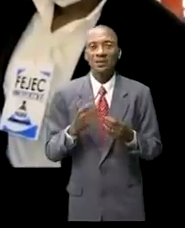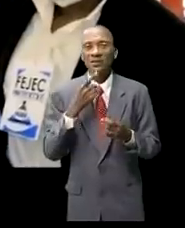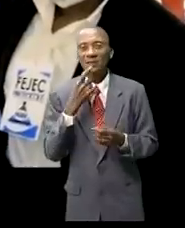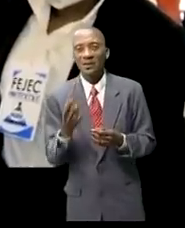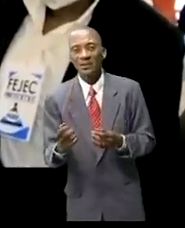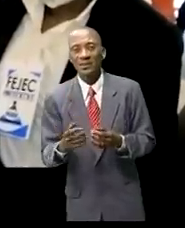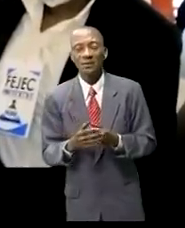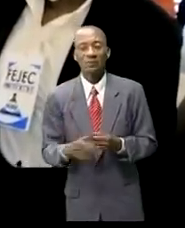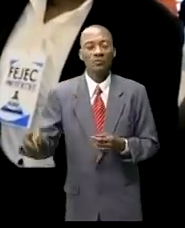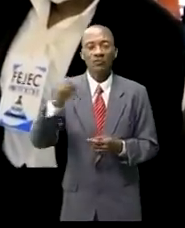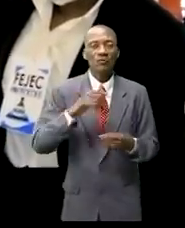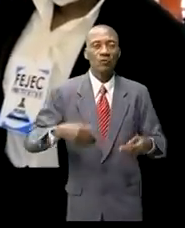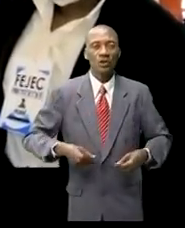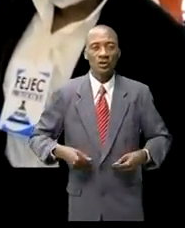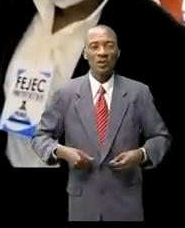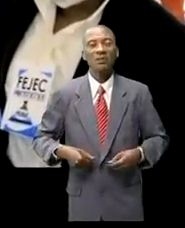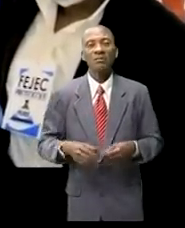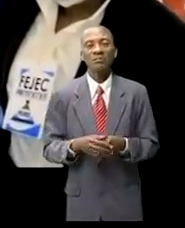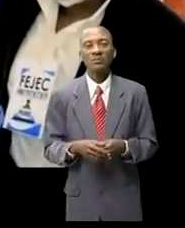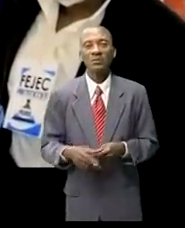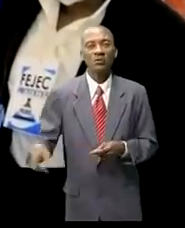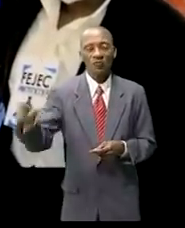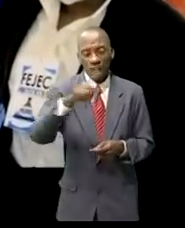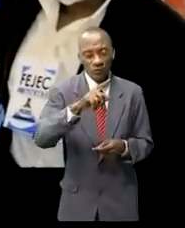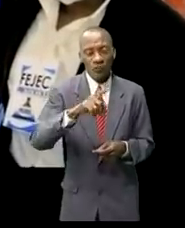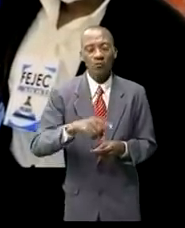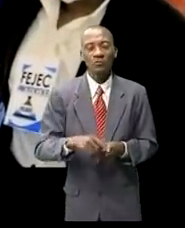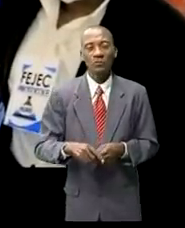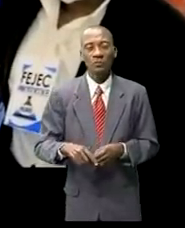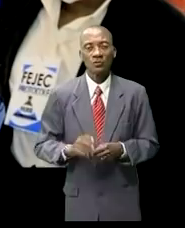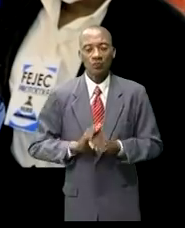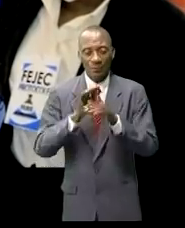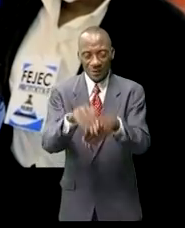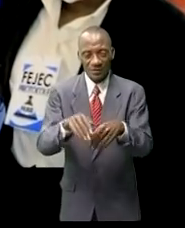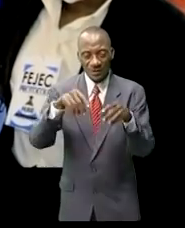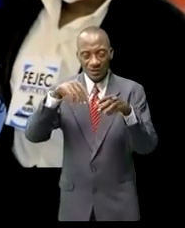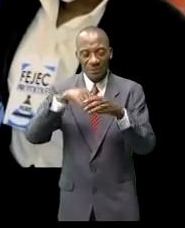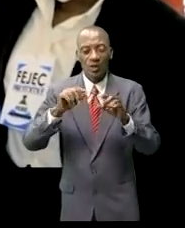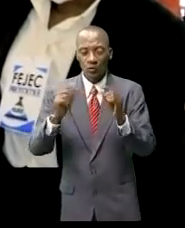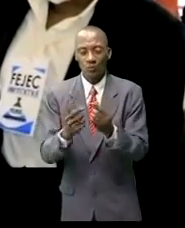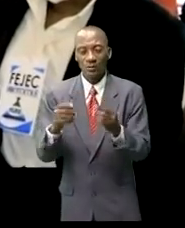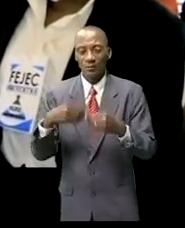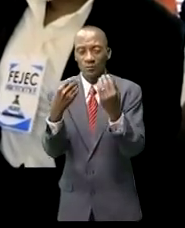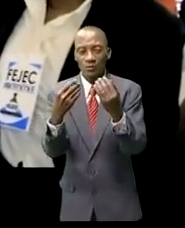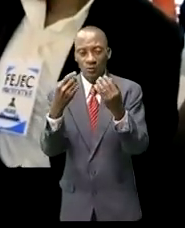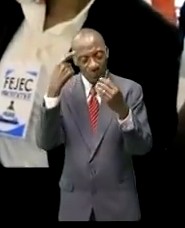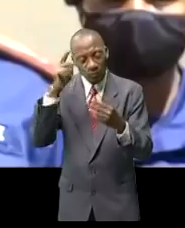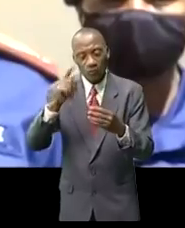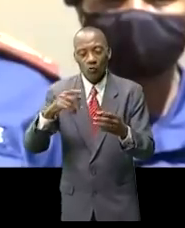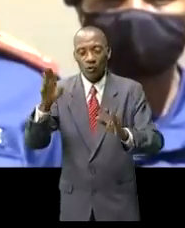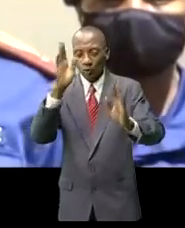que vous, jeunes, vous devez pérenniser, capitaliser pour pouvoir lancer un nouvel élan, conscientiser les